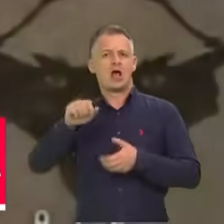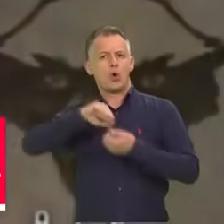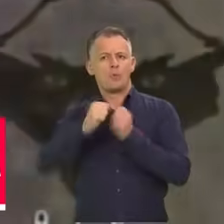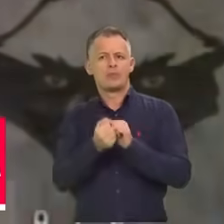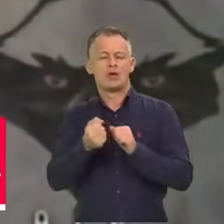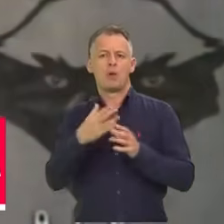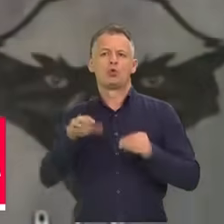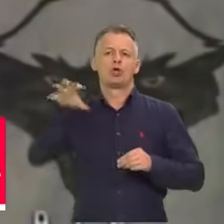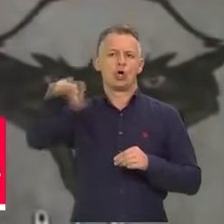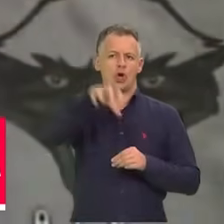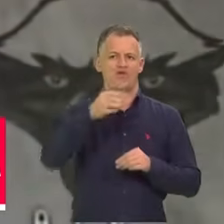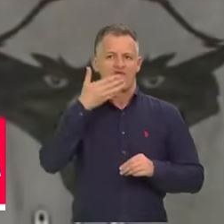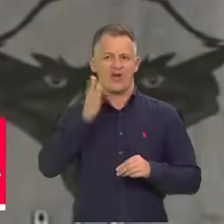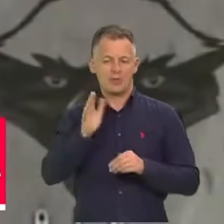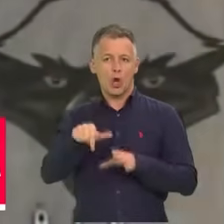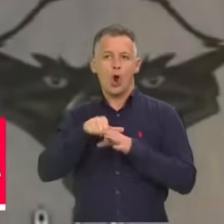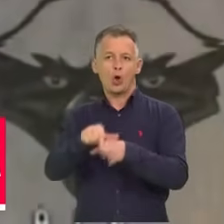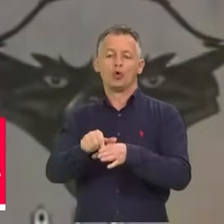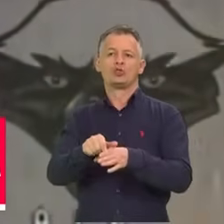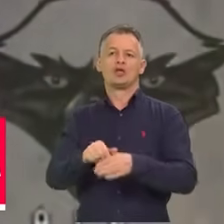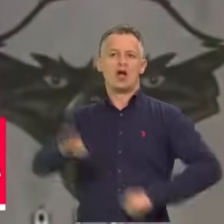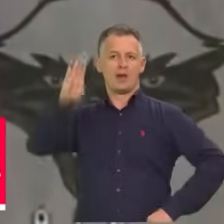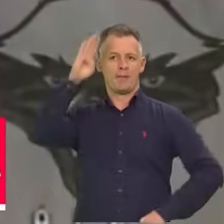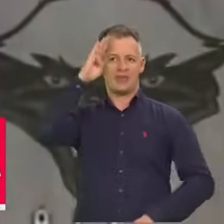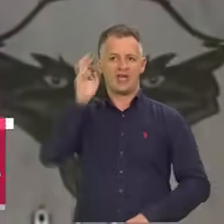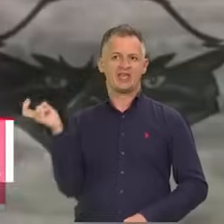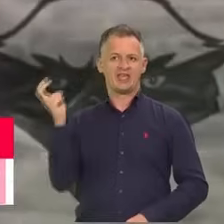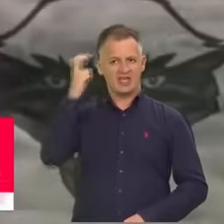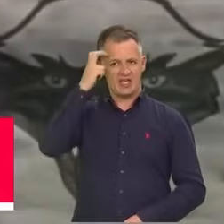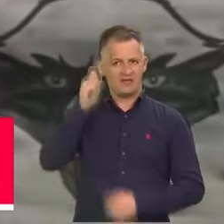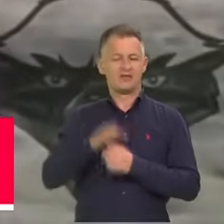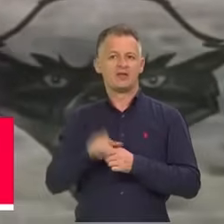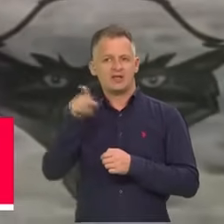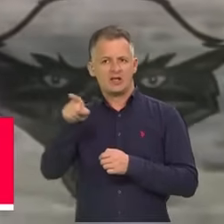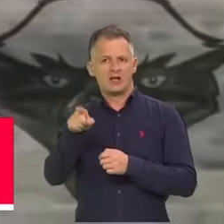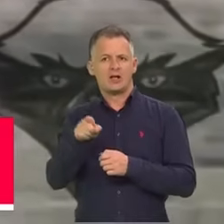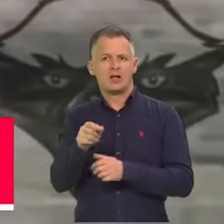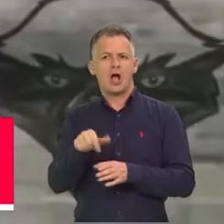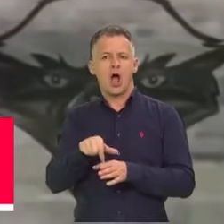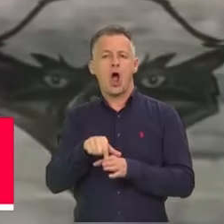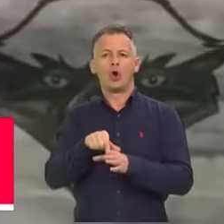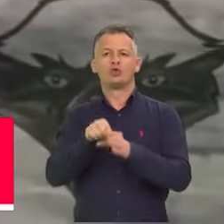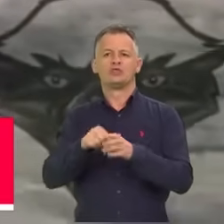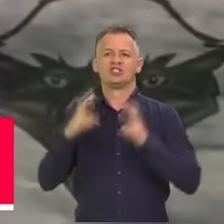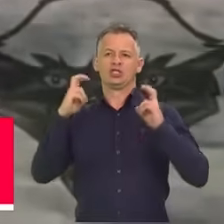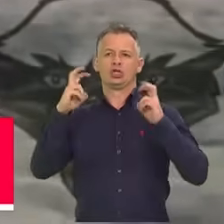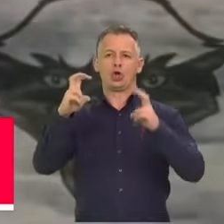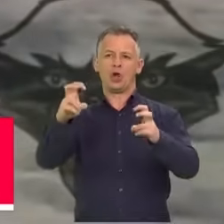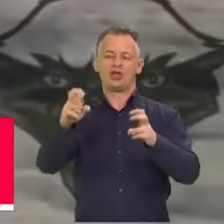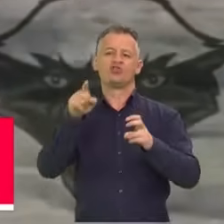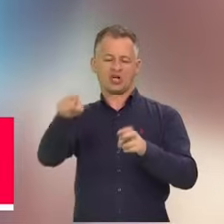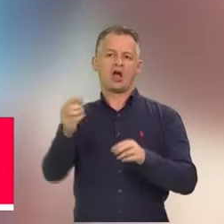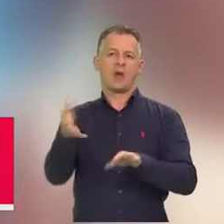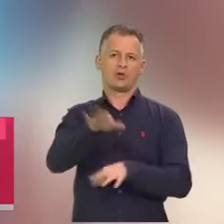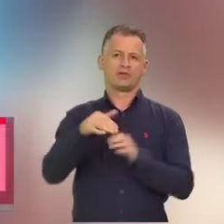fierbinți sub coordonarea directă a trupelor Kievului. Ar fi bombardat cu drone și așa am văzut. Tot